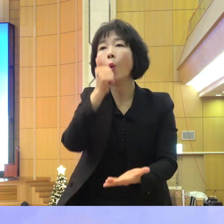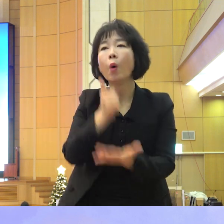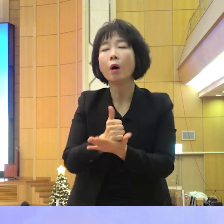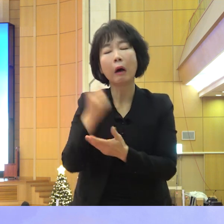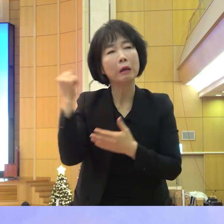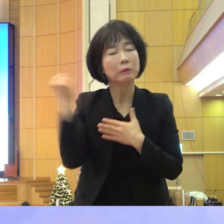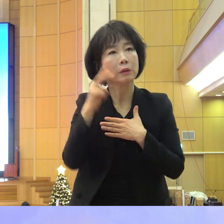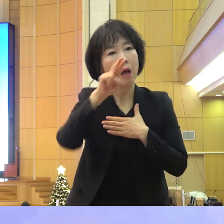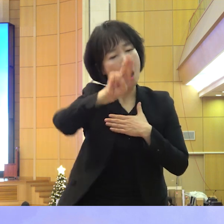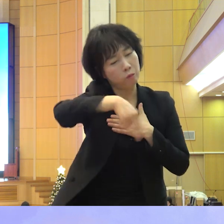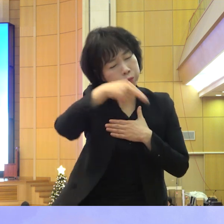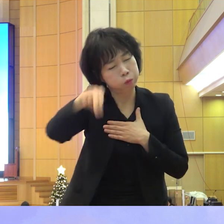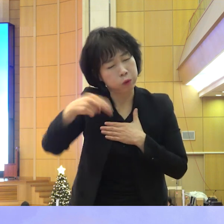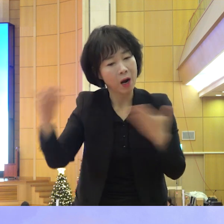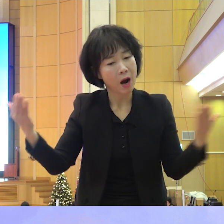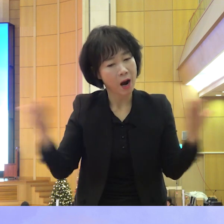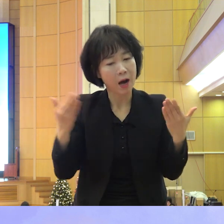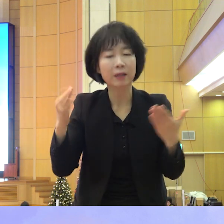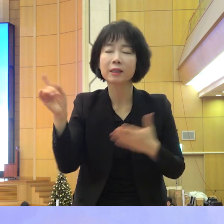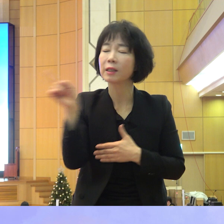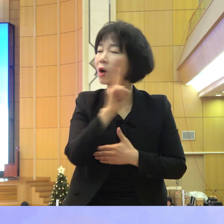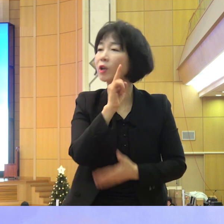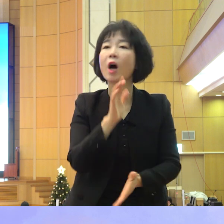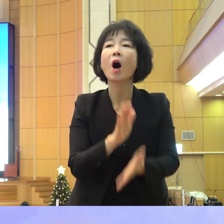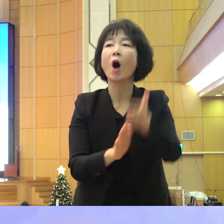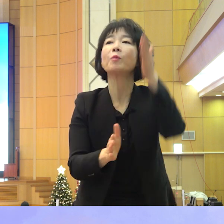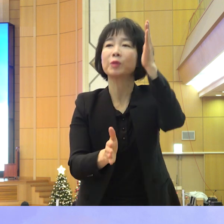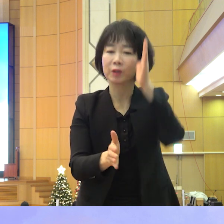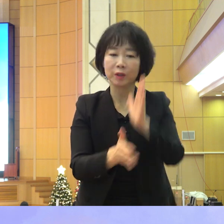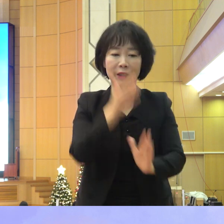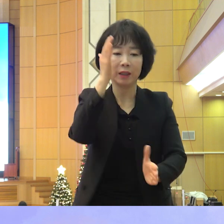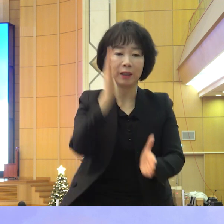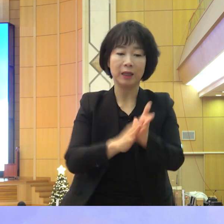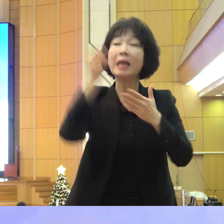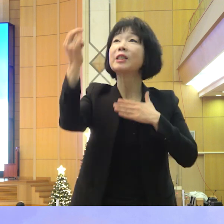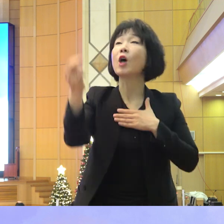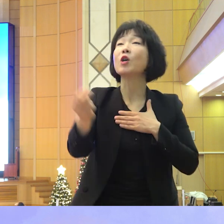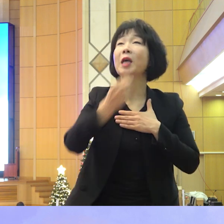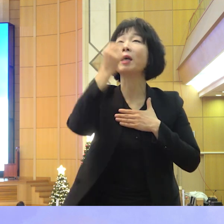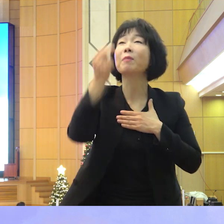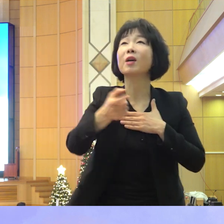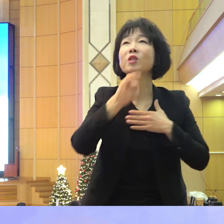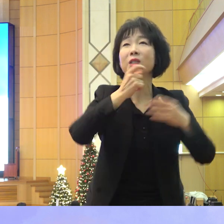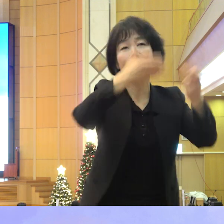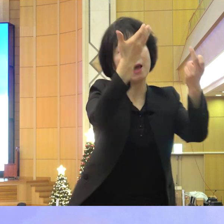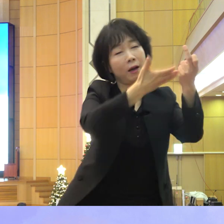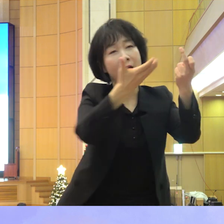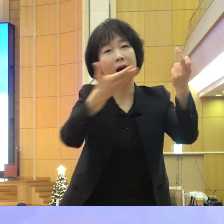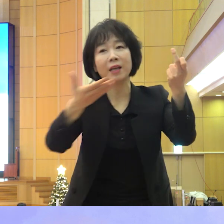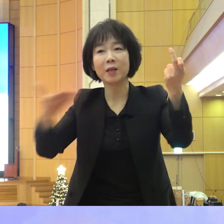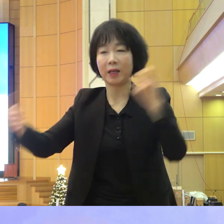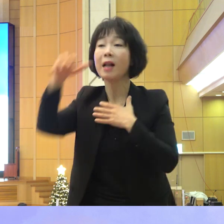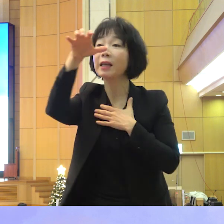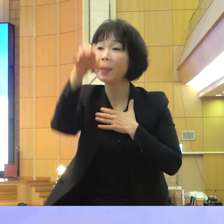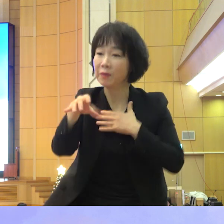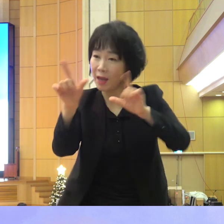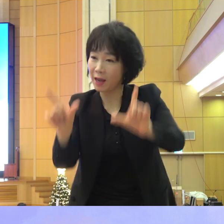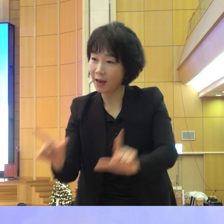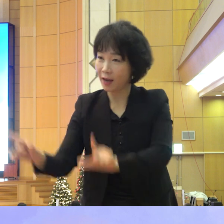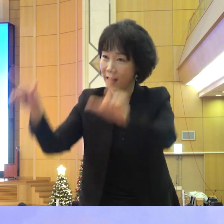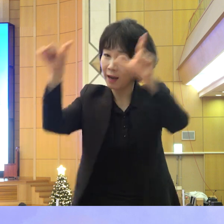벗어버렸네. 죄 중에 다시 방황할 일 전혀 없으니 저 생명 시냇가에